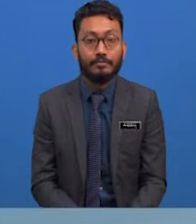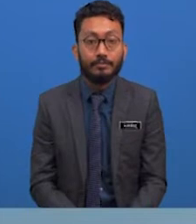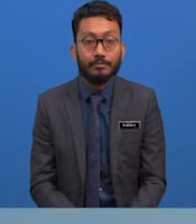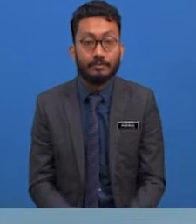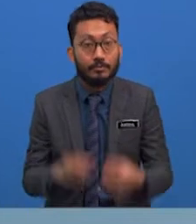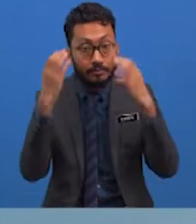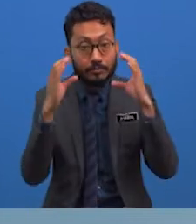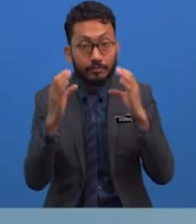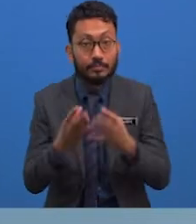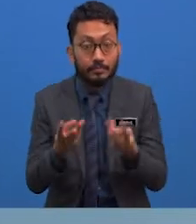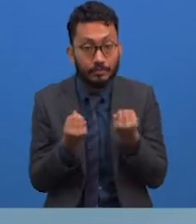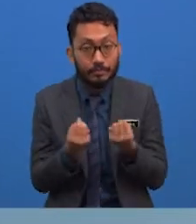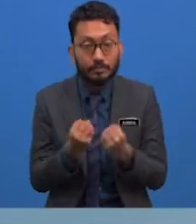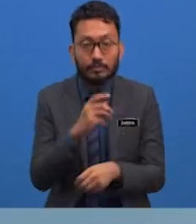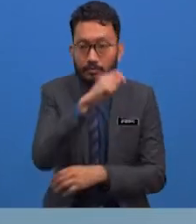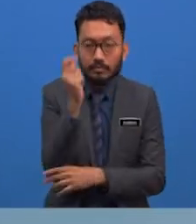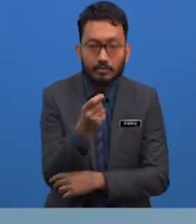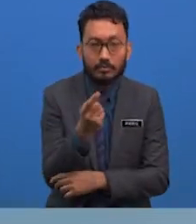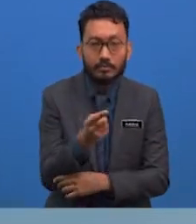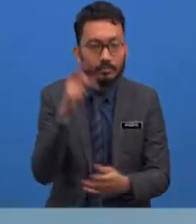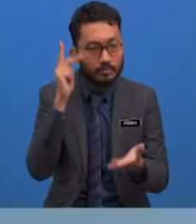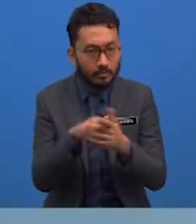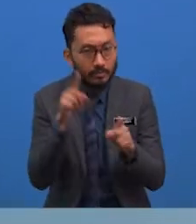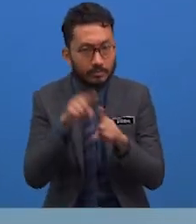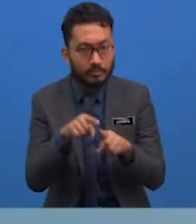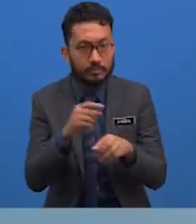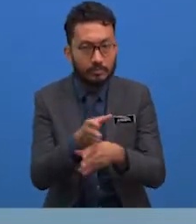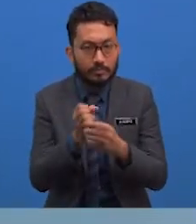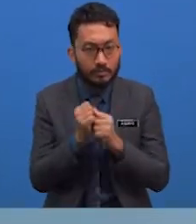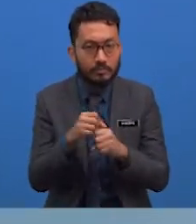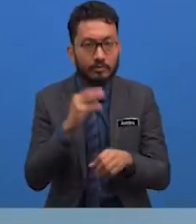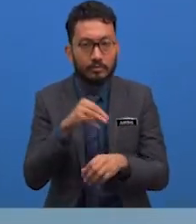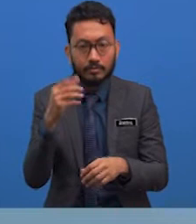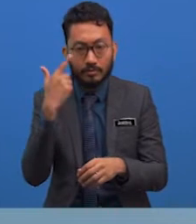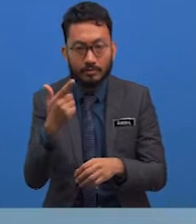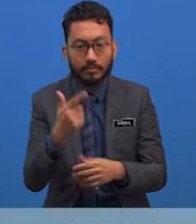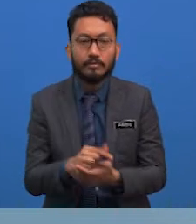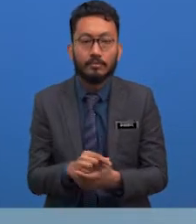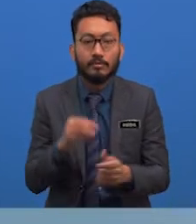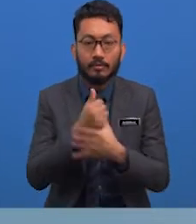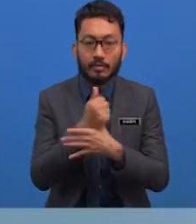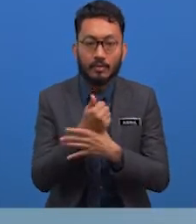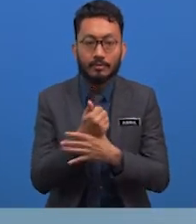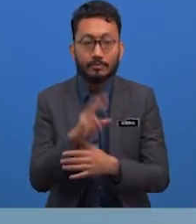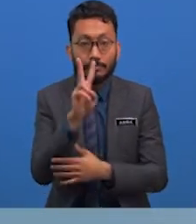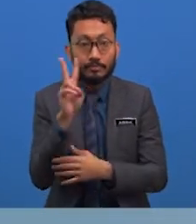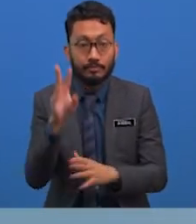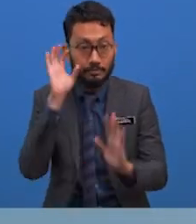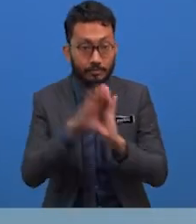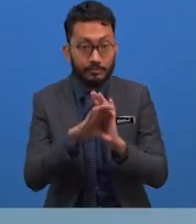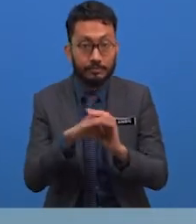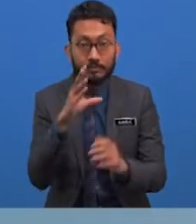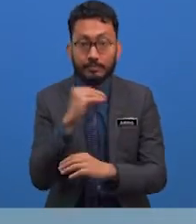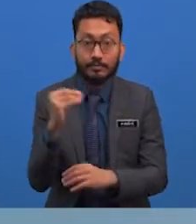Jadi, cikgu ingin bertanya, apakah persamaan yang dapat murid-murid lihat antara kedua-dua